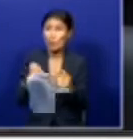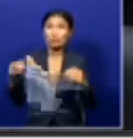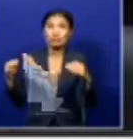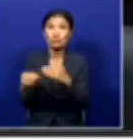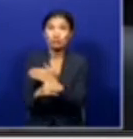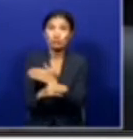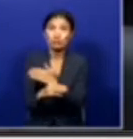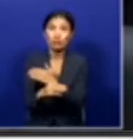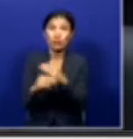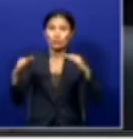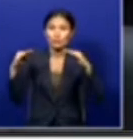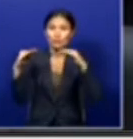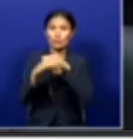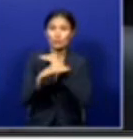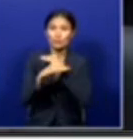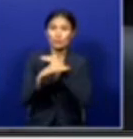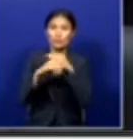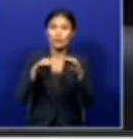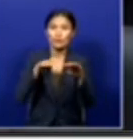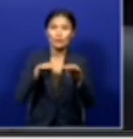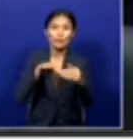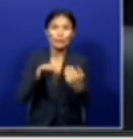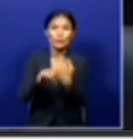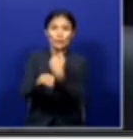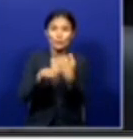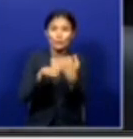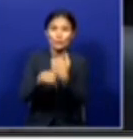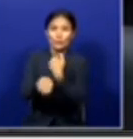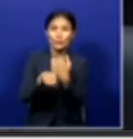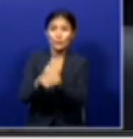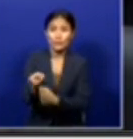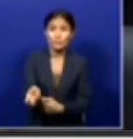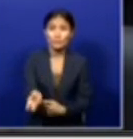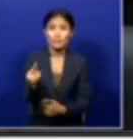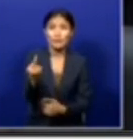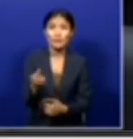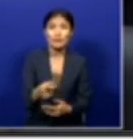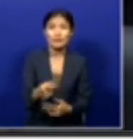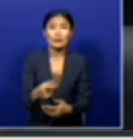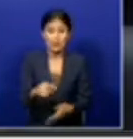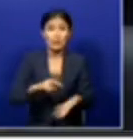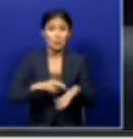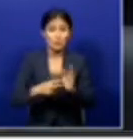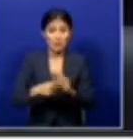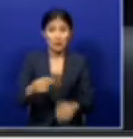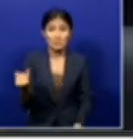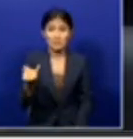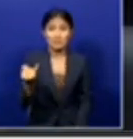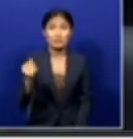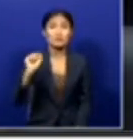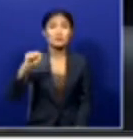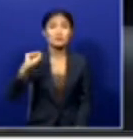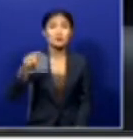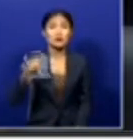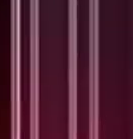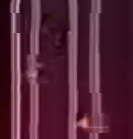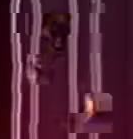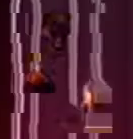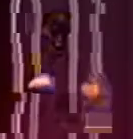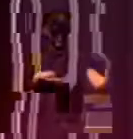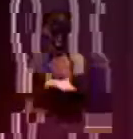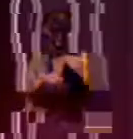ประธานก็แสดงว่ามันไม่ดีกรมทางหลวงยังไม่ใช้ในสายแต่ทำไมราคามันเพิ่มขึ้นมา